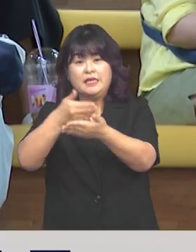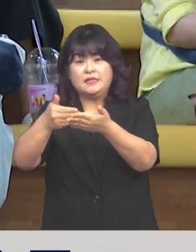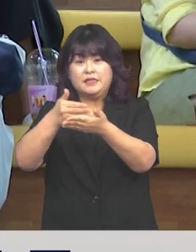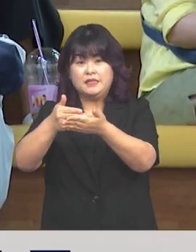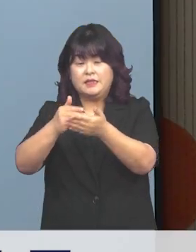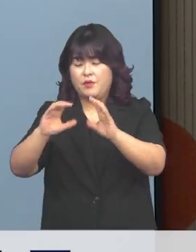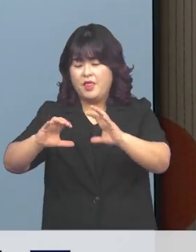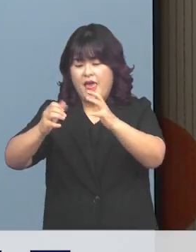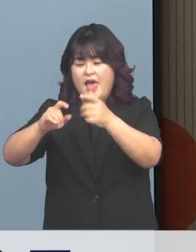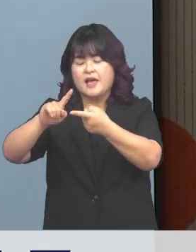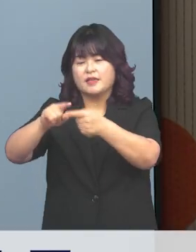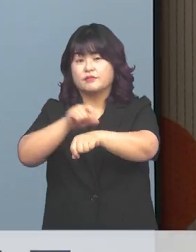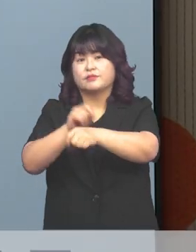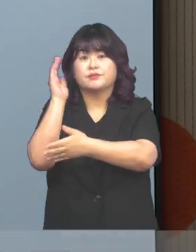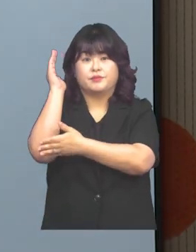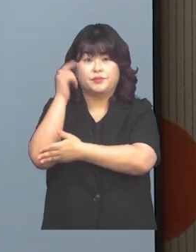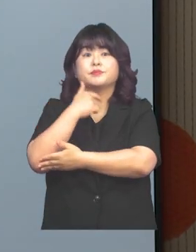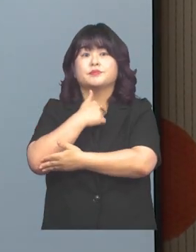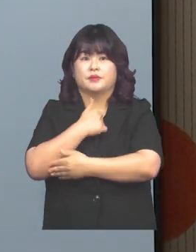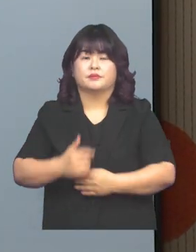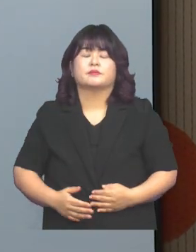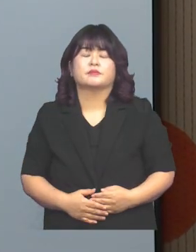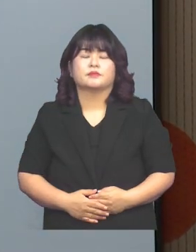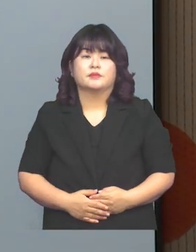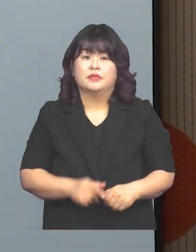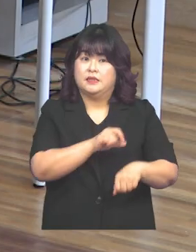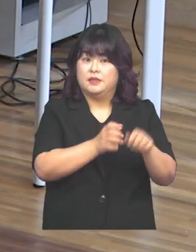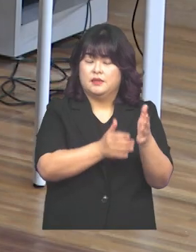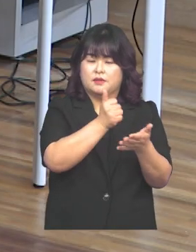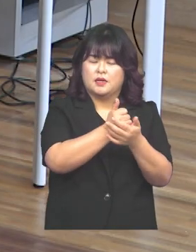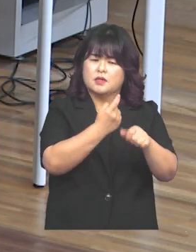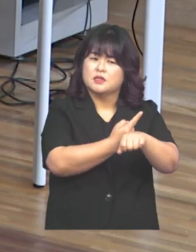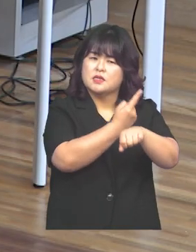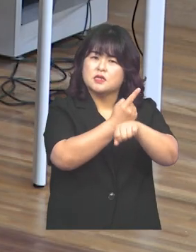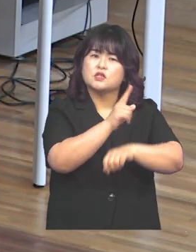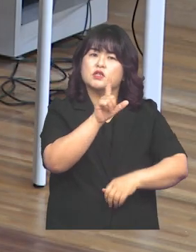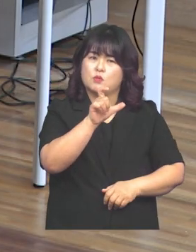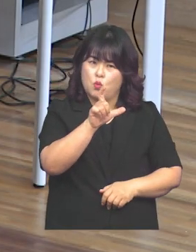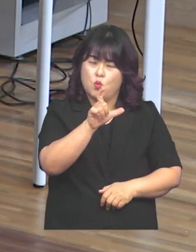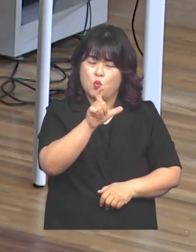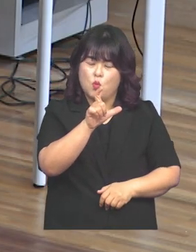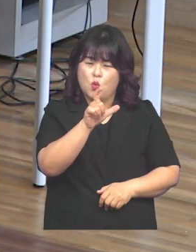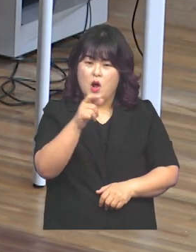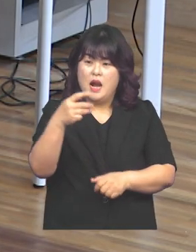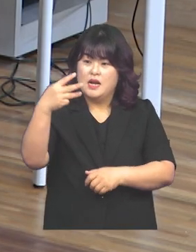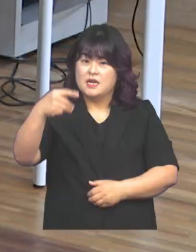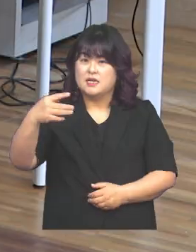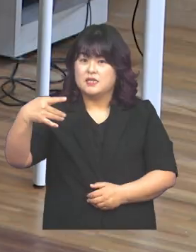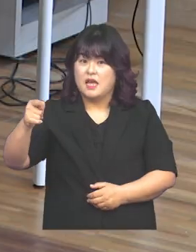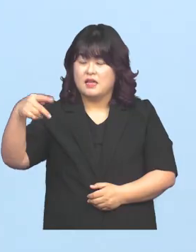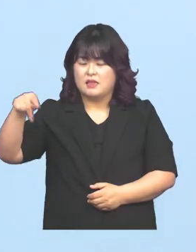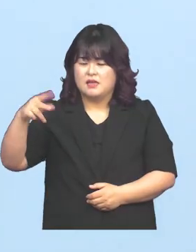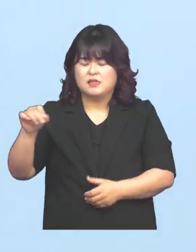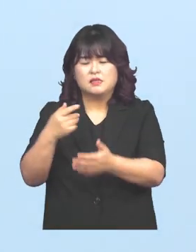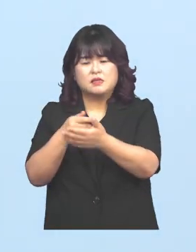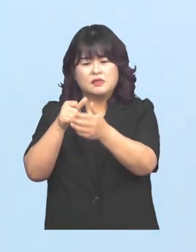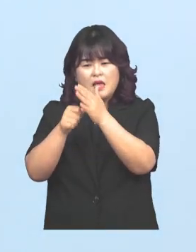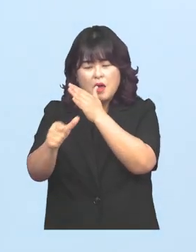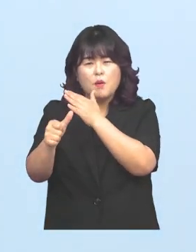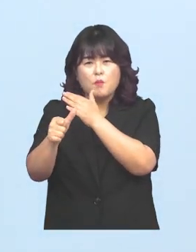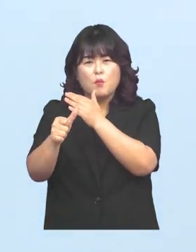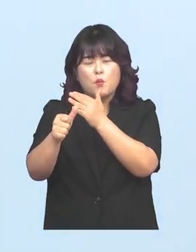세계를 주제로 특강을 진행했습니다. 이 시장은 1시간 15분가량 르네상스 시대를 대표하는